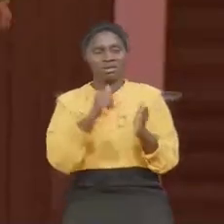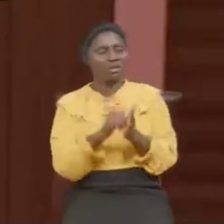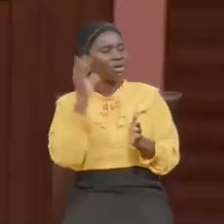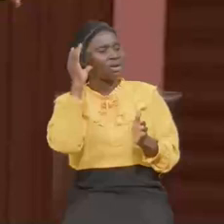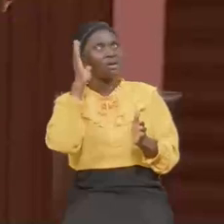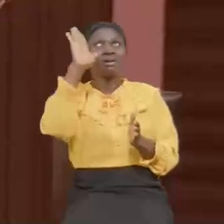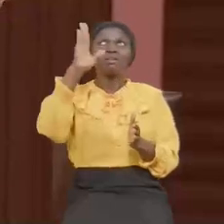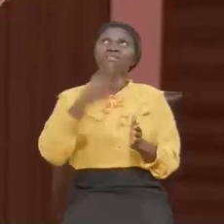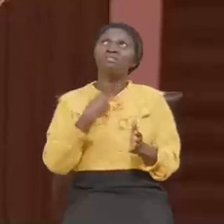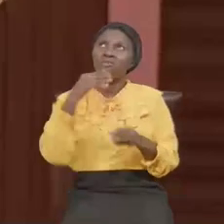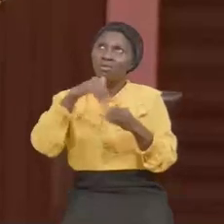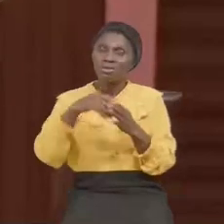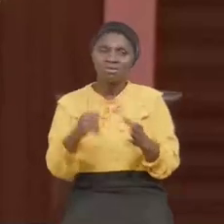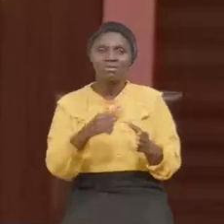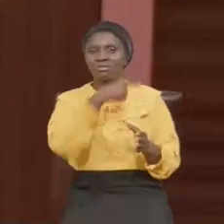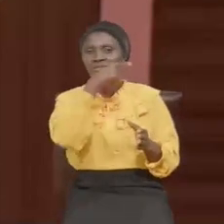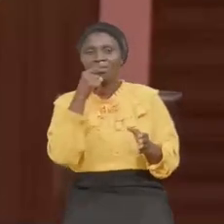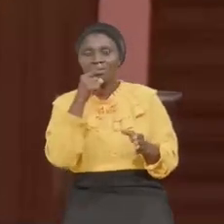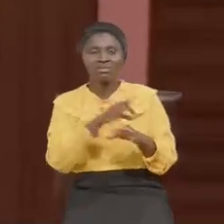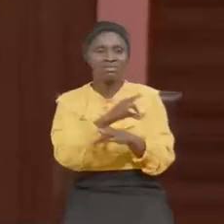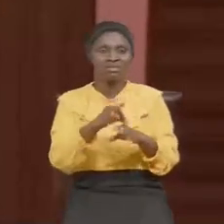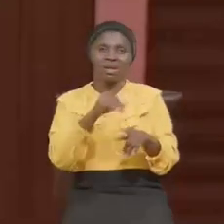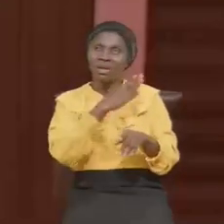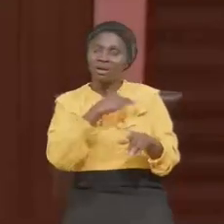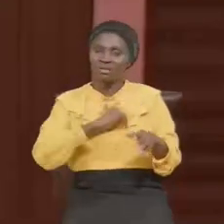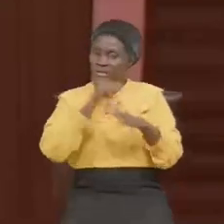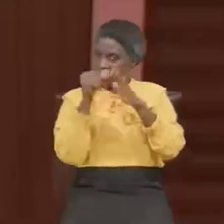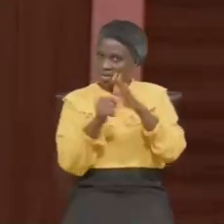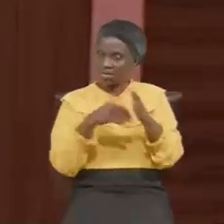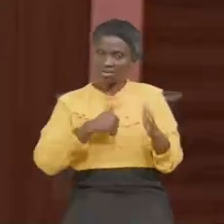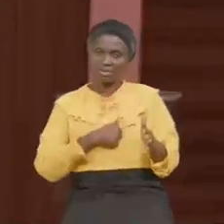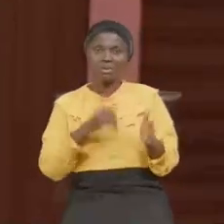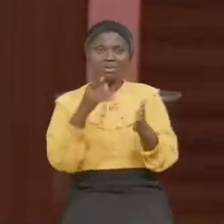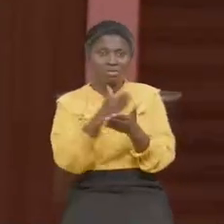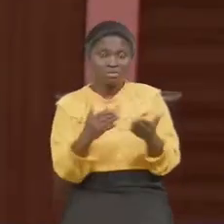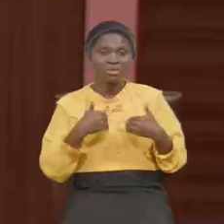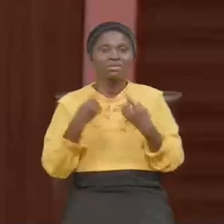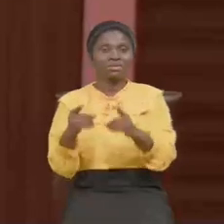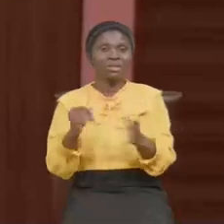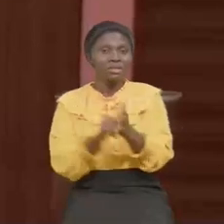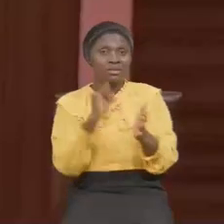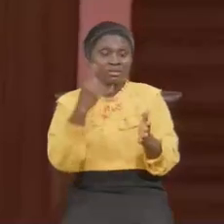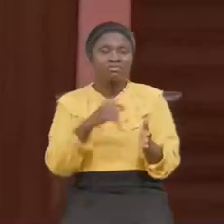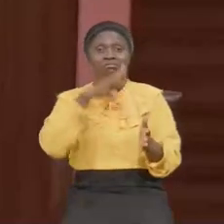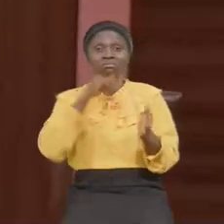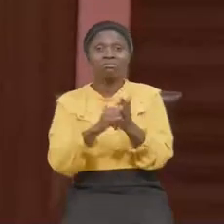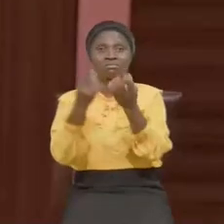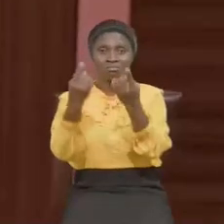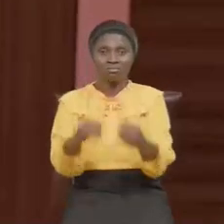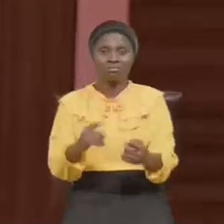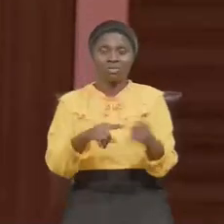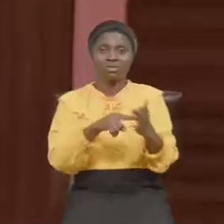caché. Quelque chose est arrivé. Ça, c'est la corruption qui est venue dans ce monde et qui nous a